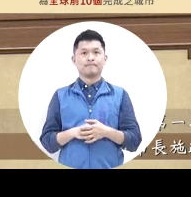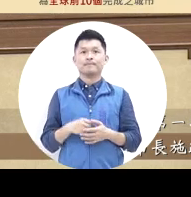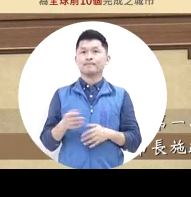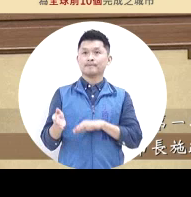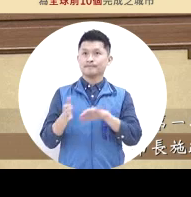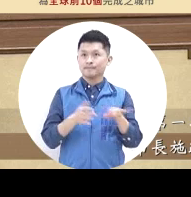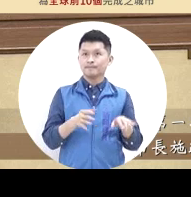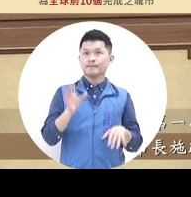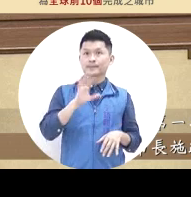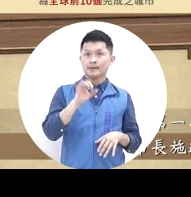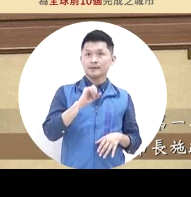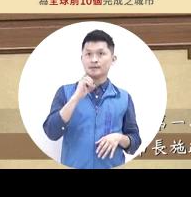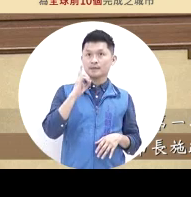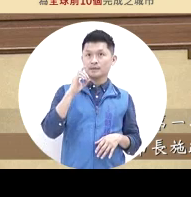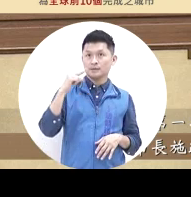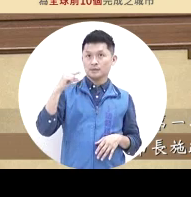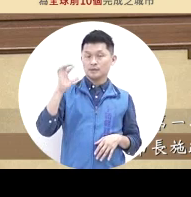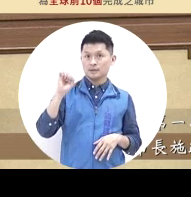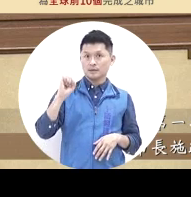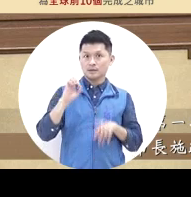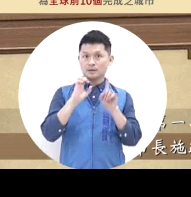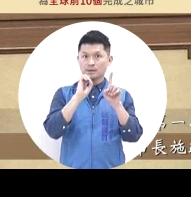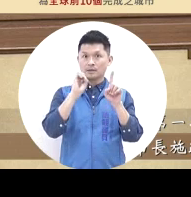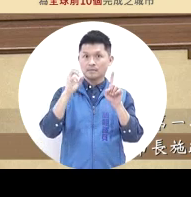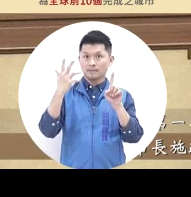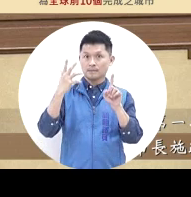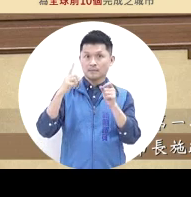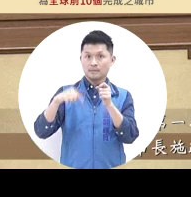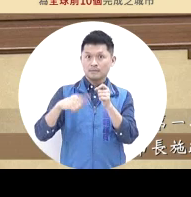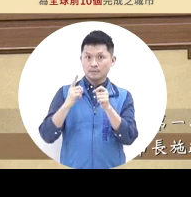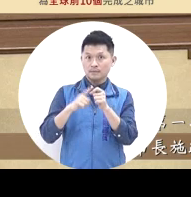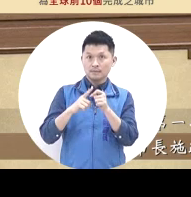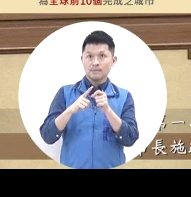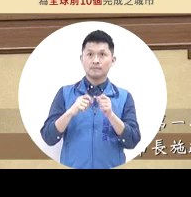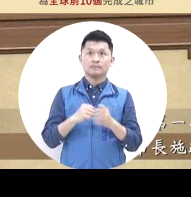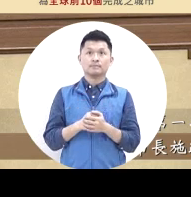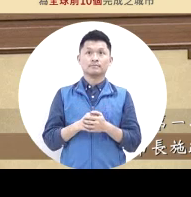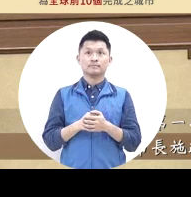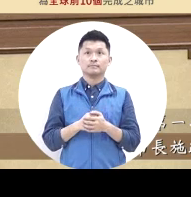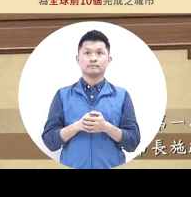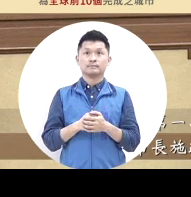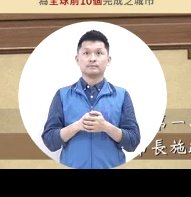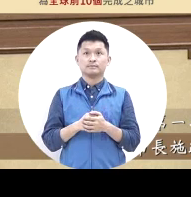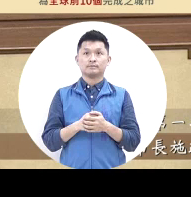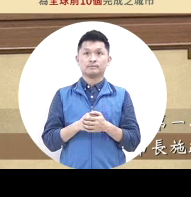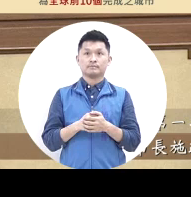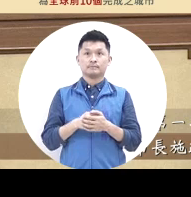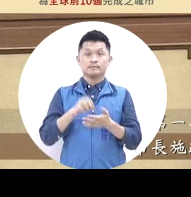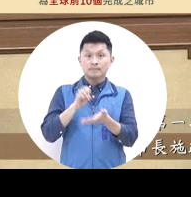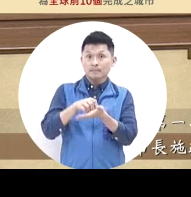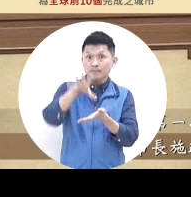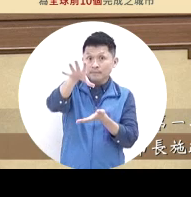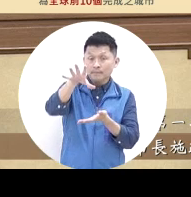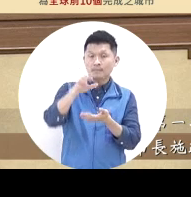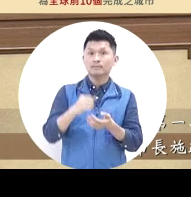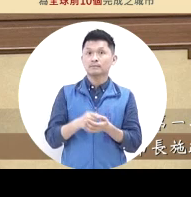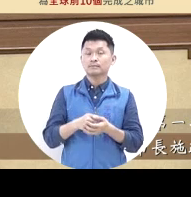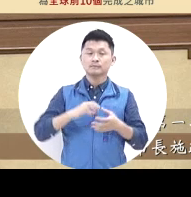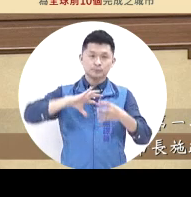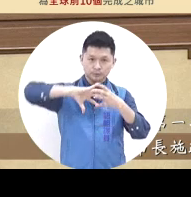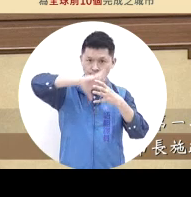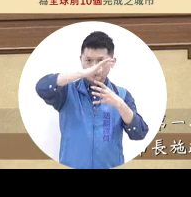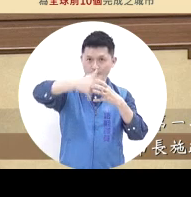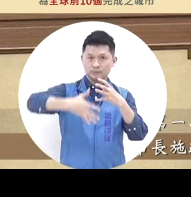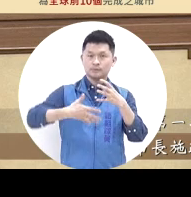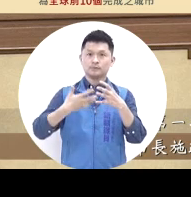SDGs 是在108年，我们地方志愿解释报告得到，是全球第一